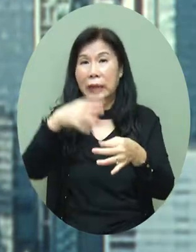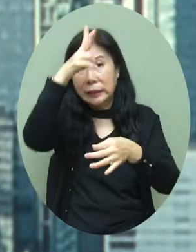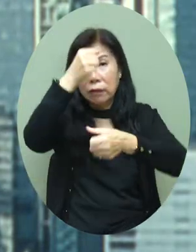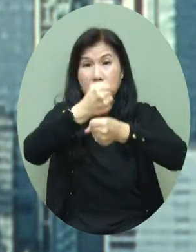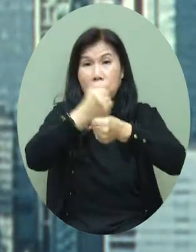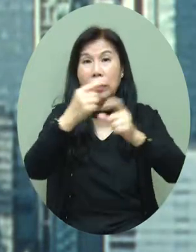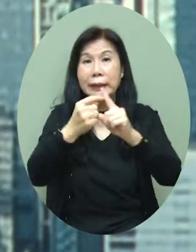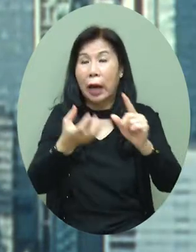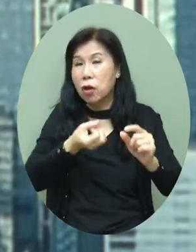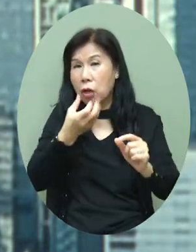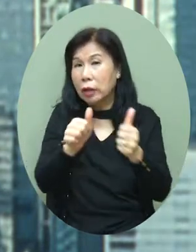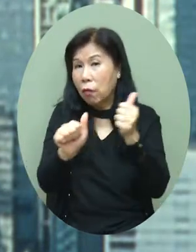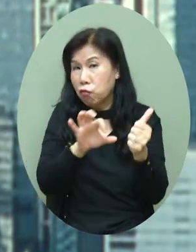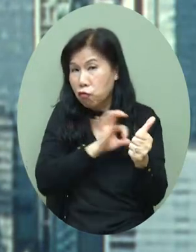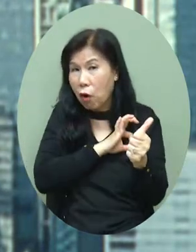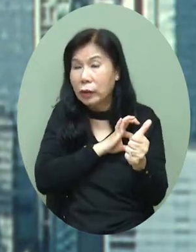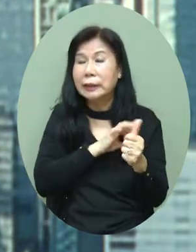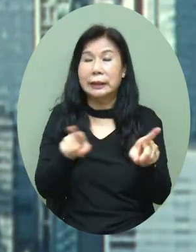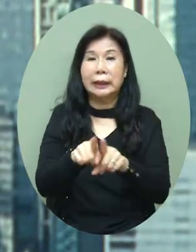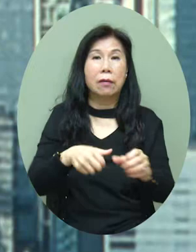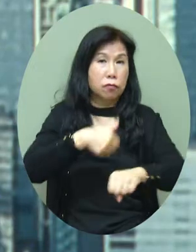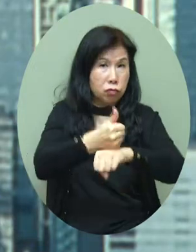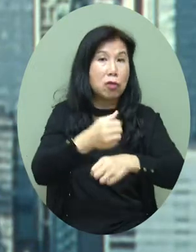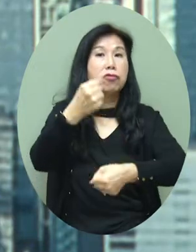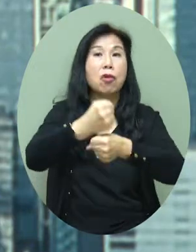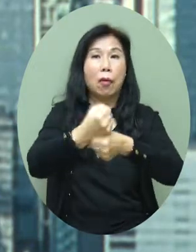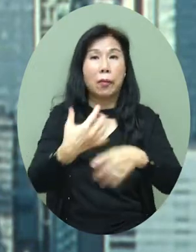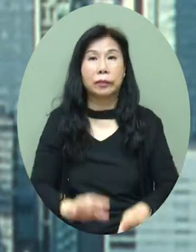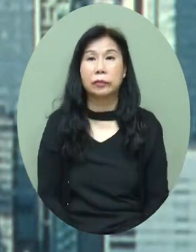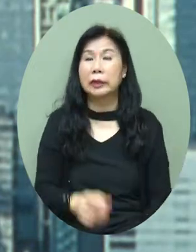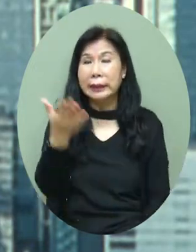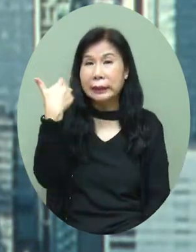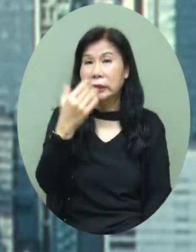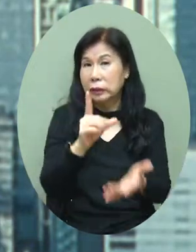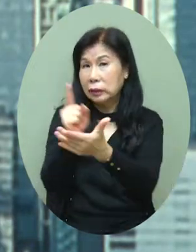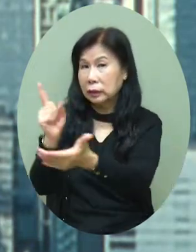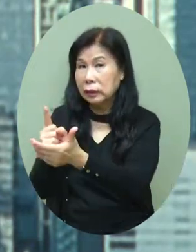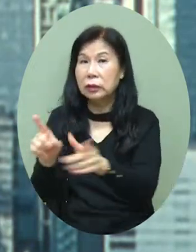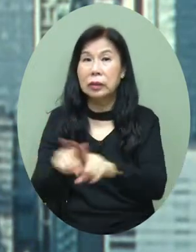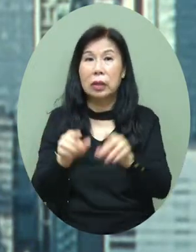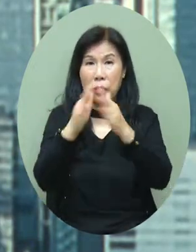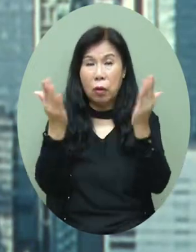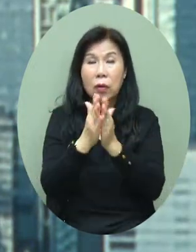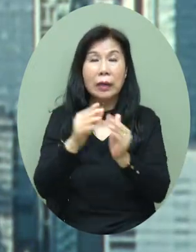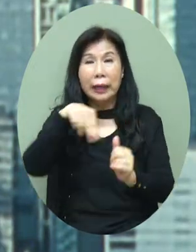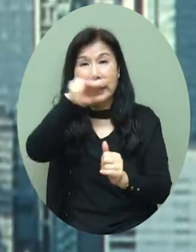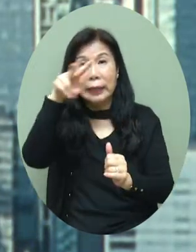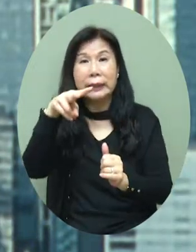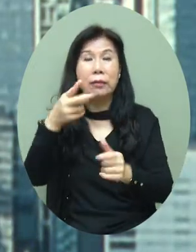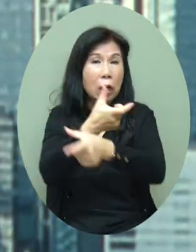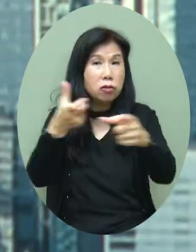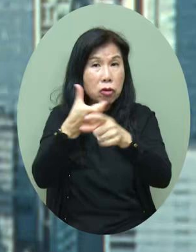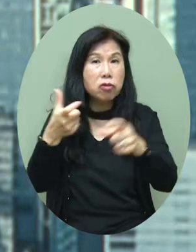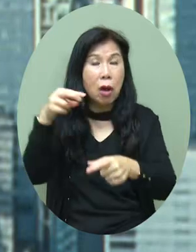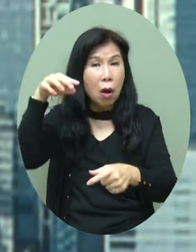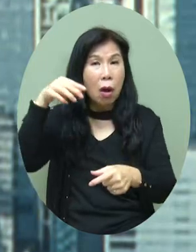員薪酬意見嘅委員會裏邊咧嘅成員出任嘅。咁每一年咧，我哋開始嗰個趨勢調查之前咧，個